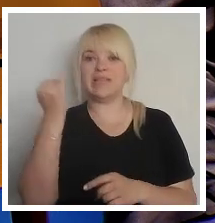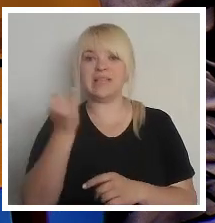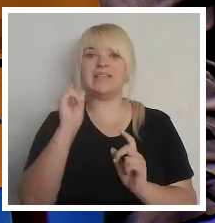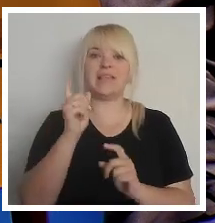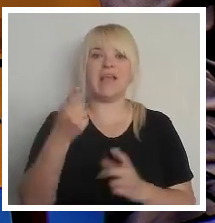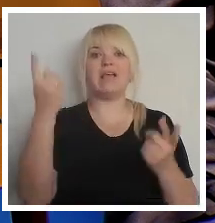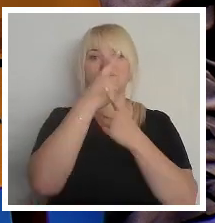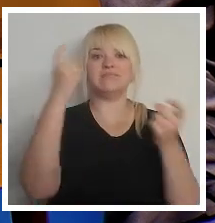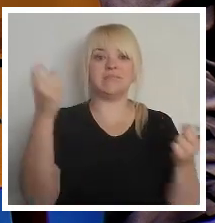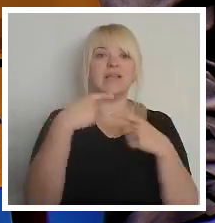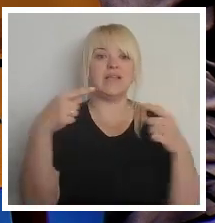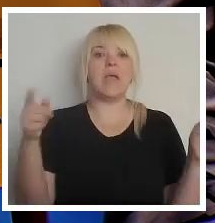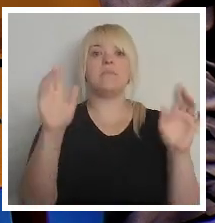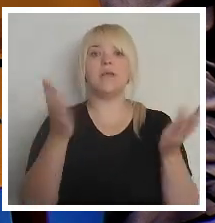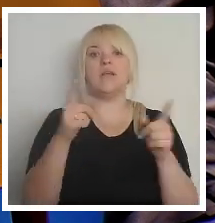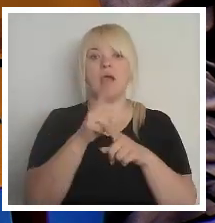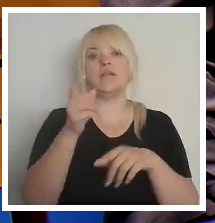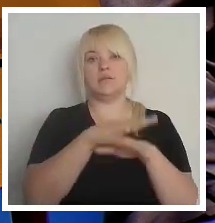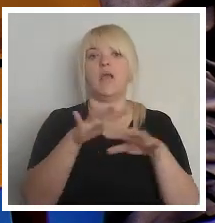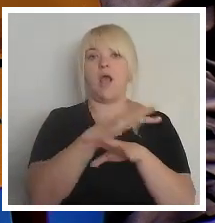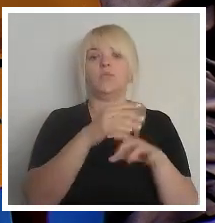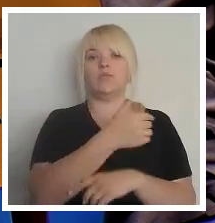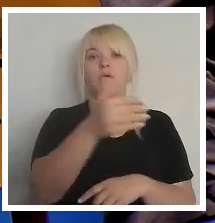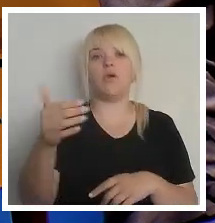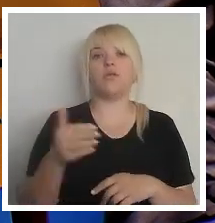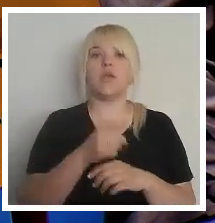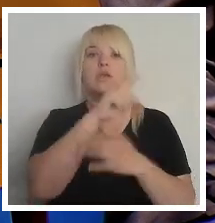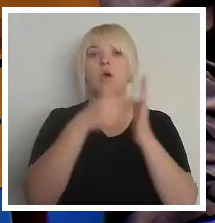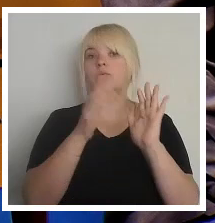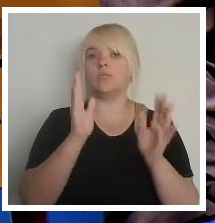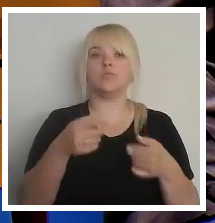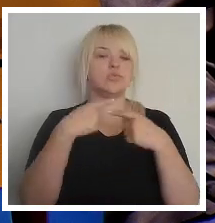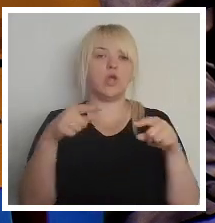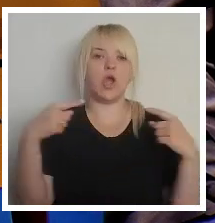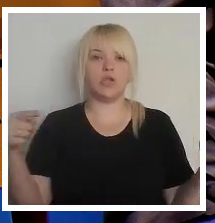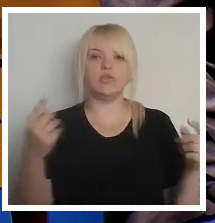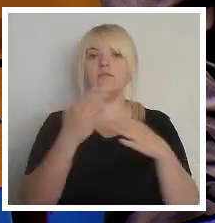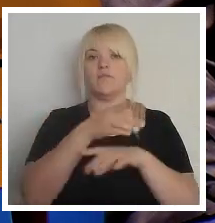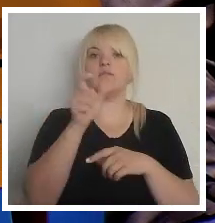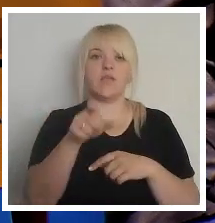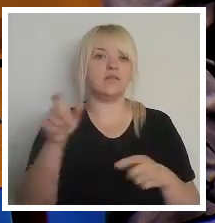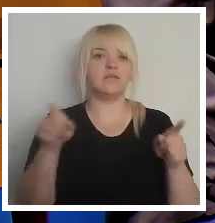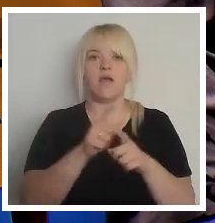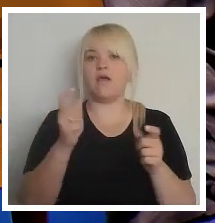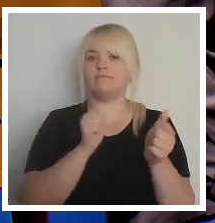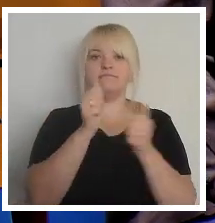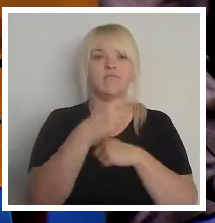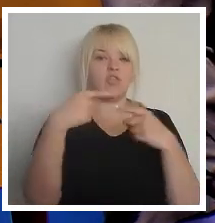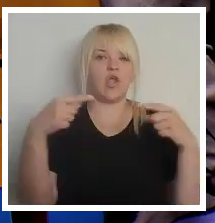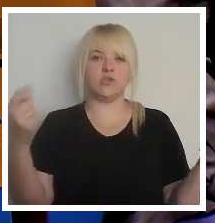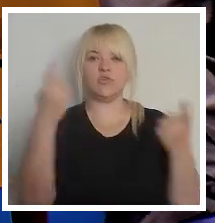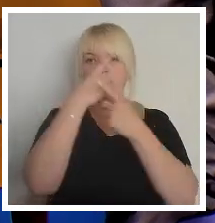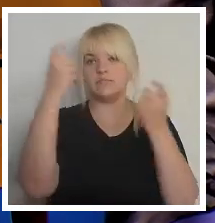plašsaziņas līdzekļiem, bet arī plašākai auditorijai jautājumi būs dažādi. Viesi arī pārstāv ļoti atšķirīgus